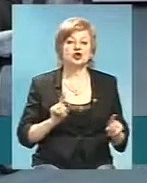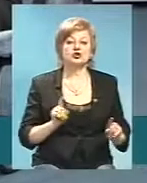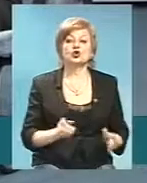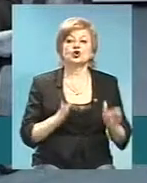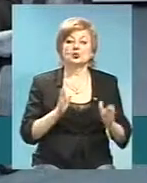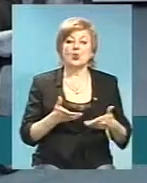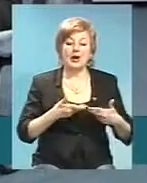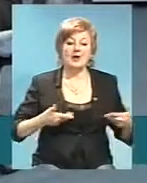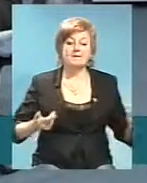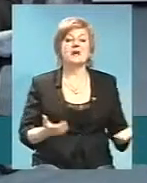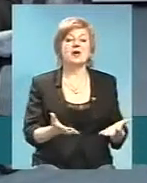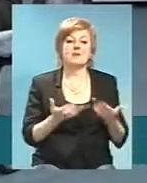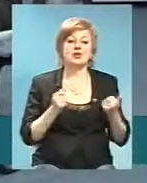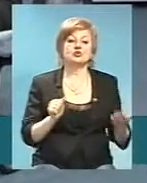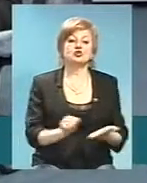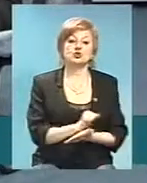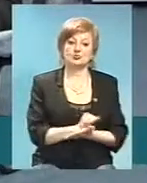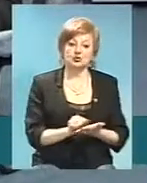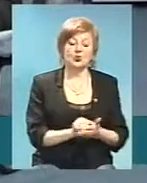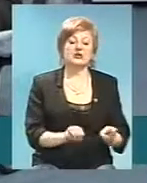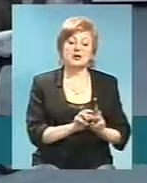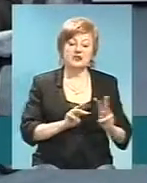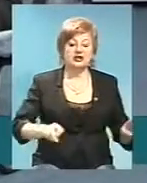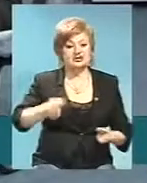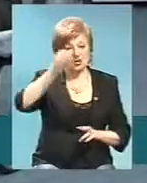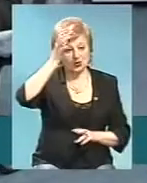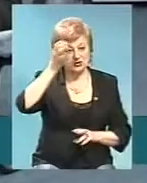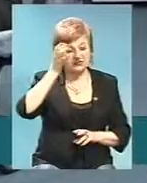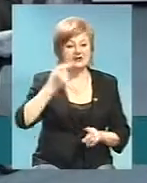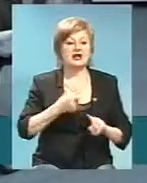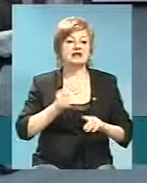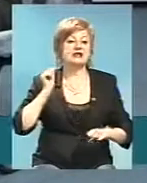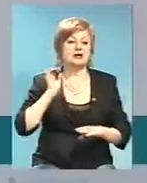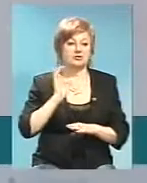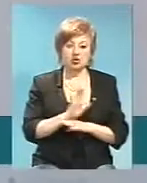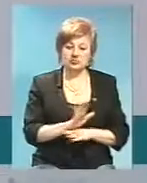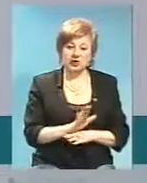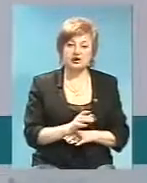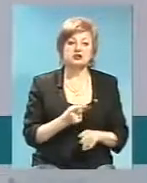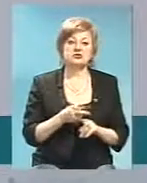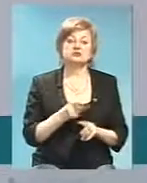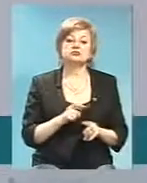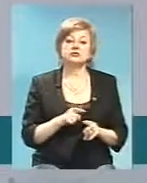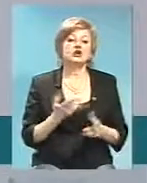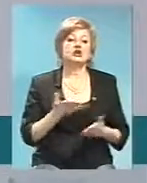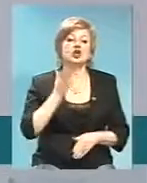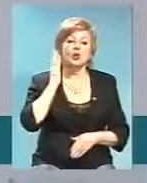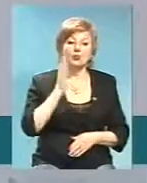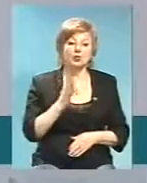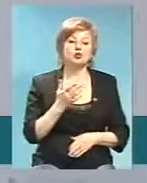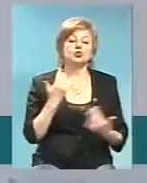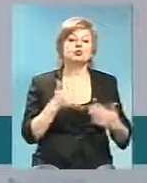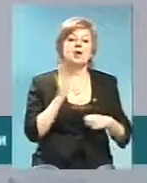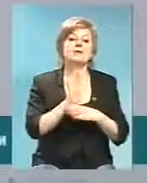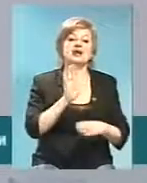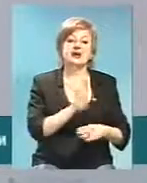ми отримаємо документ Міністерства освіти і науки, це розпорядчий документ, це його наказ, де буде вже в наказі,